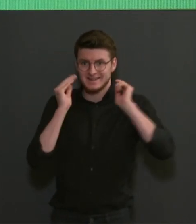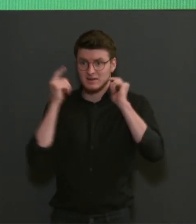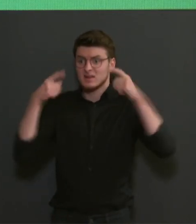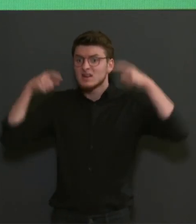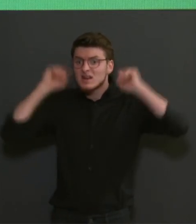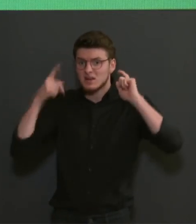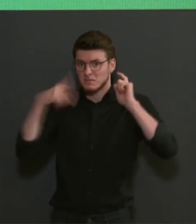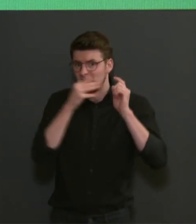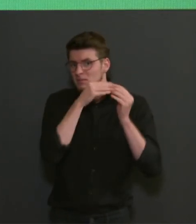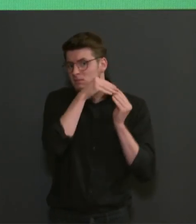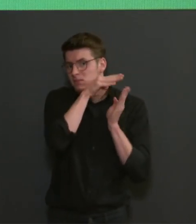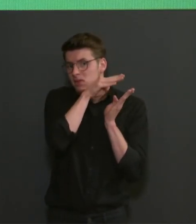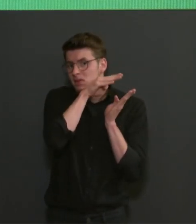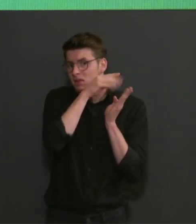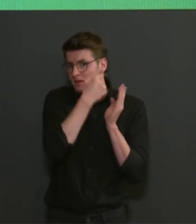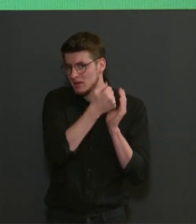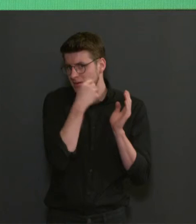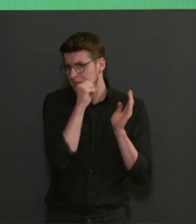kunnen ontsnappen.